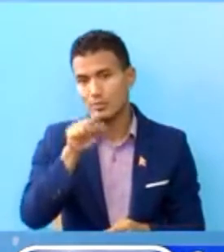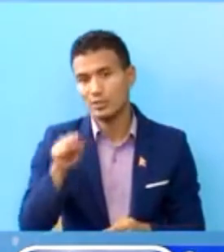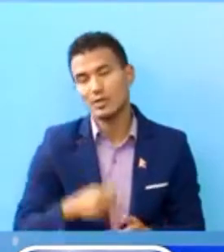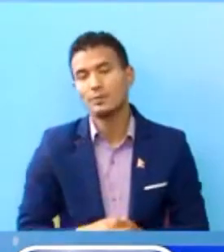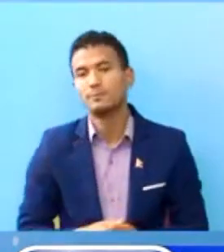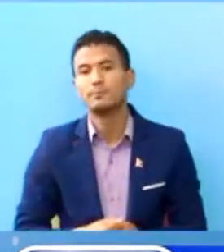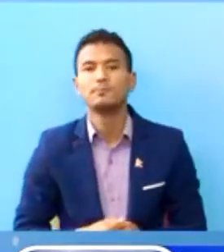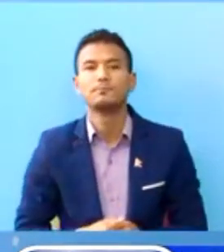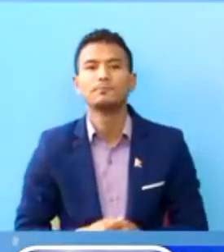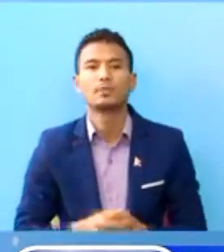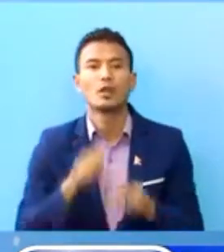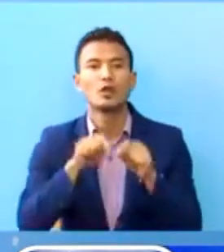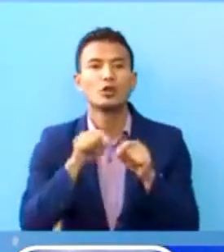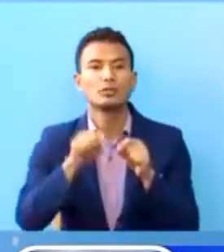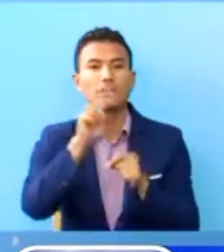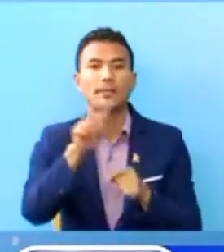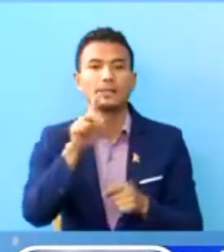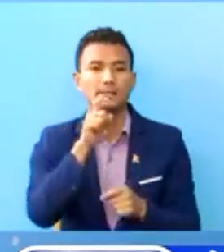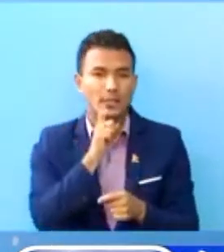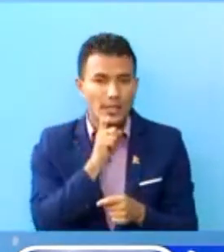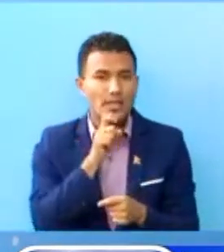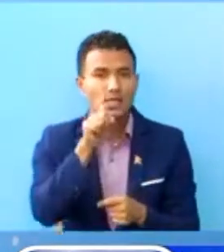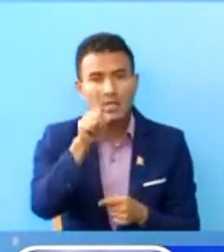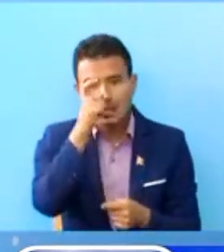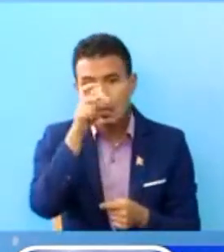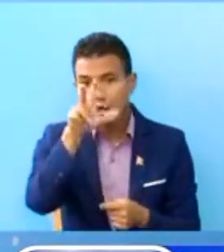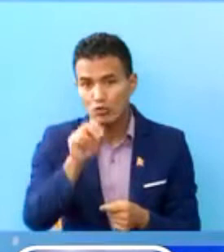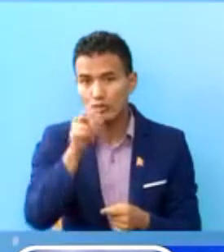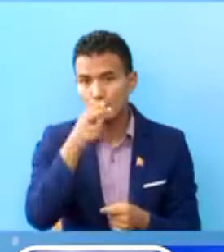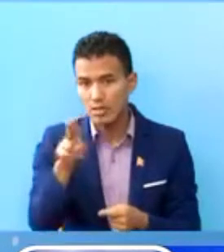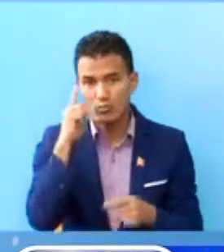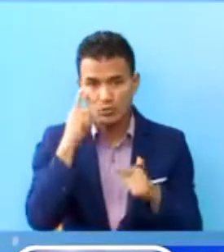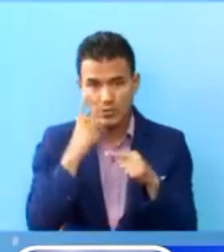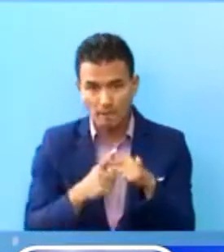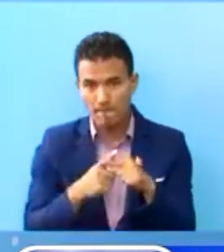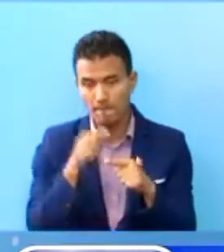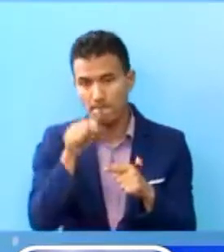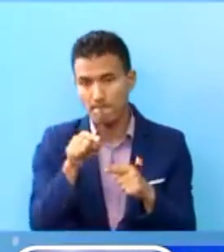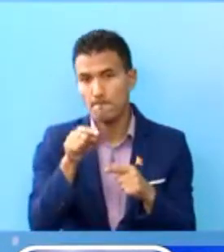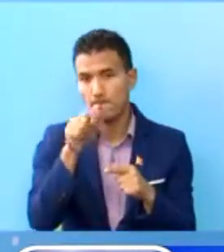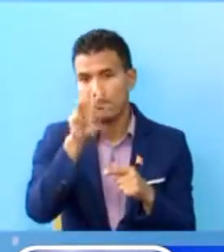6.2% थियो। र असार 22 गते 180 जनामा पोजिटिभ आएको थियो, त्यो